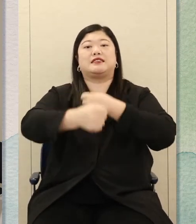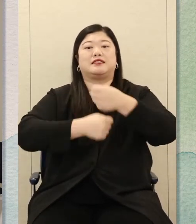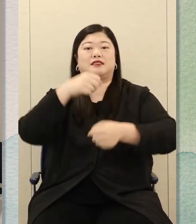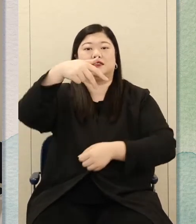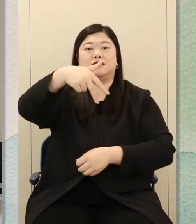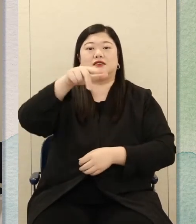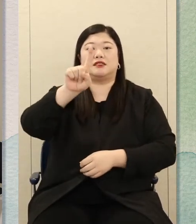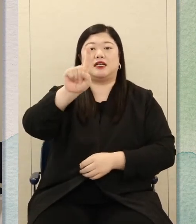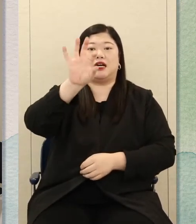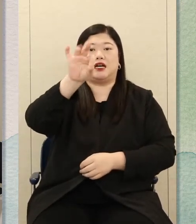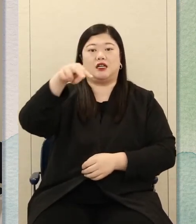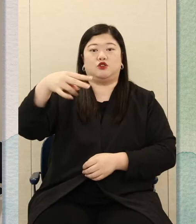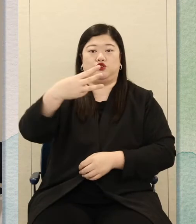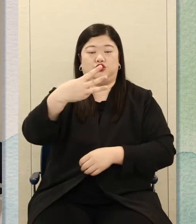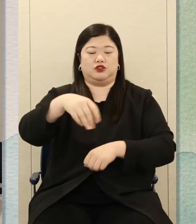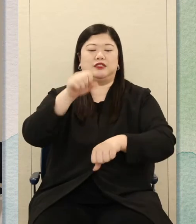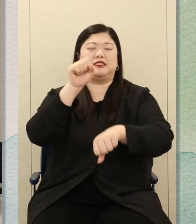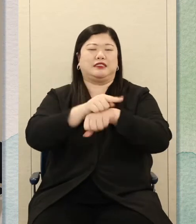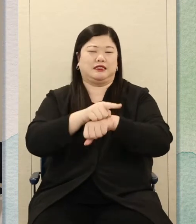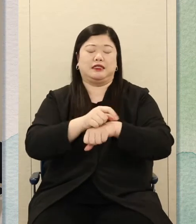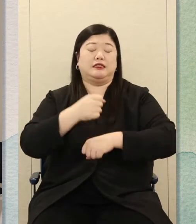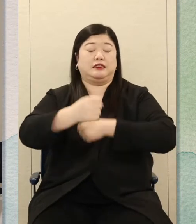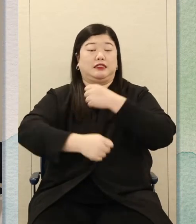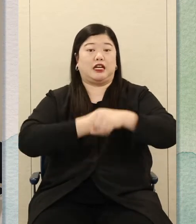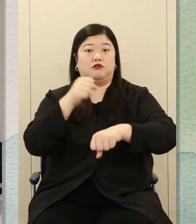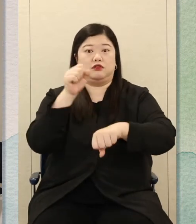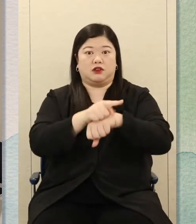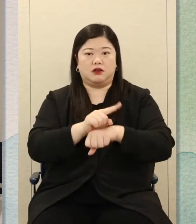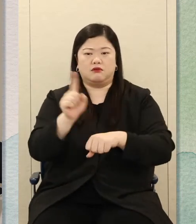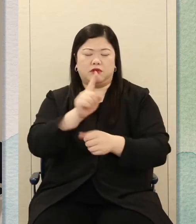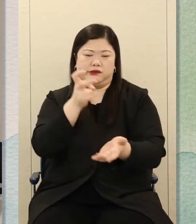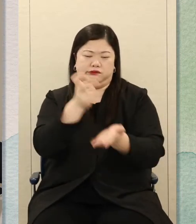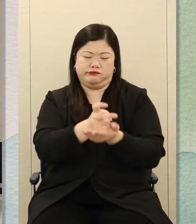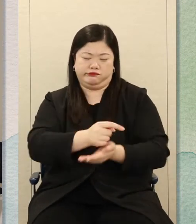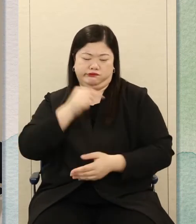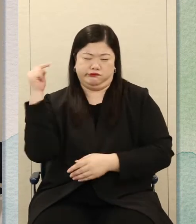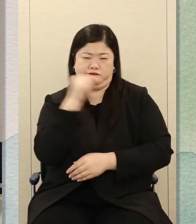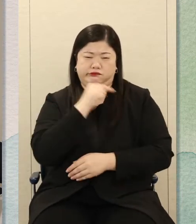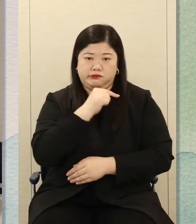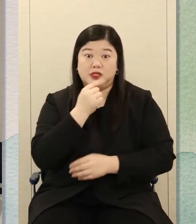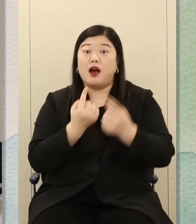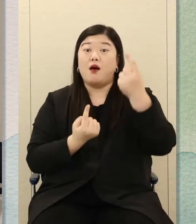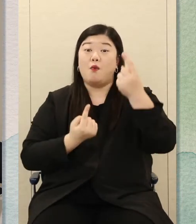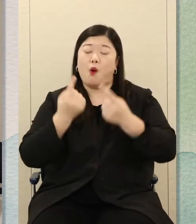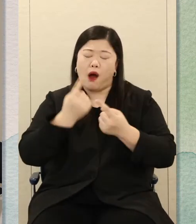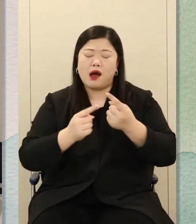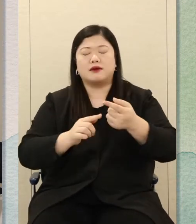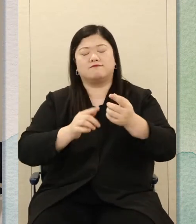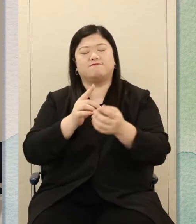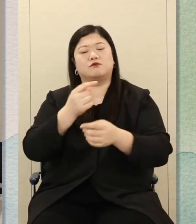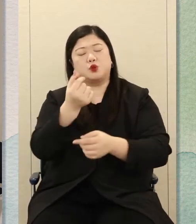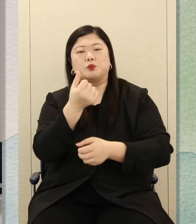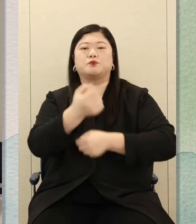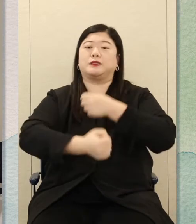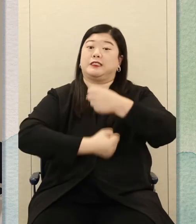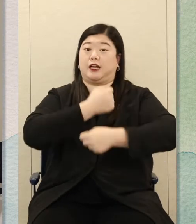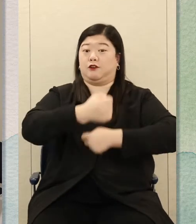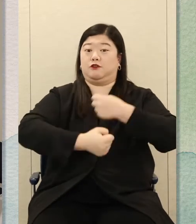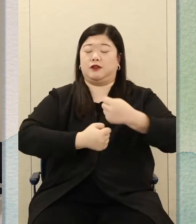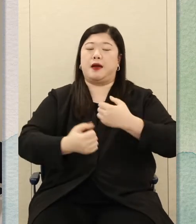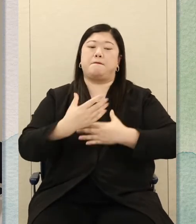운영과 진행은 협의해서 하는데 이게 특정한 규칙이 없다는 거예요. 그러니까 예, 특정한 규칙이